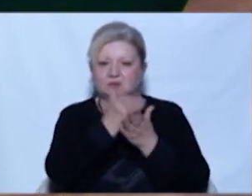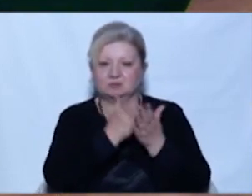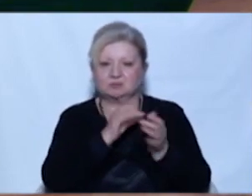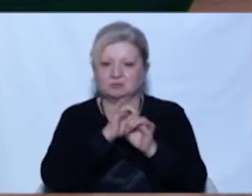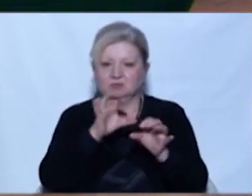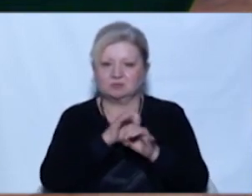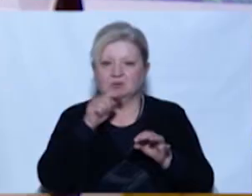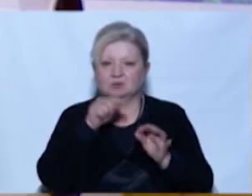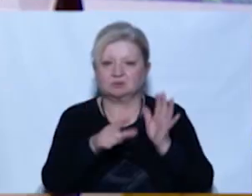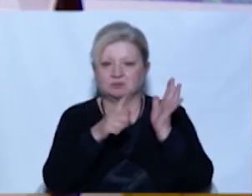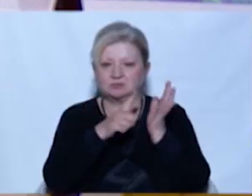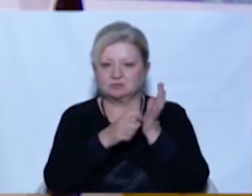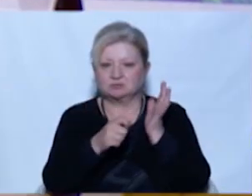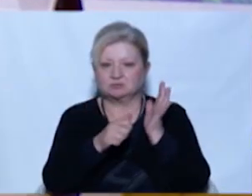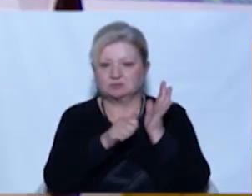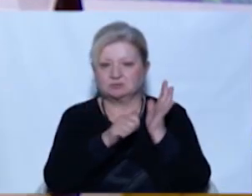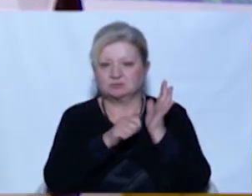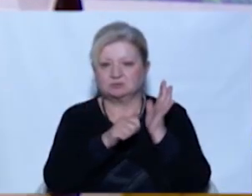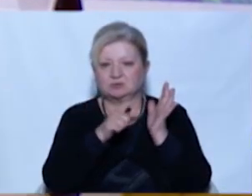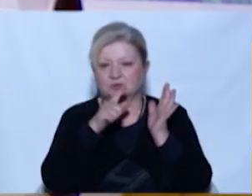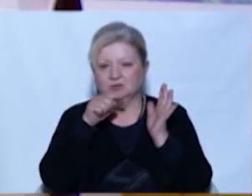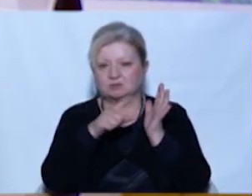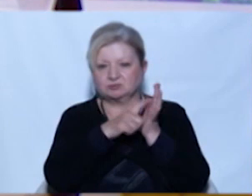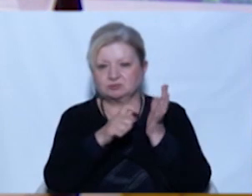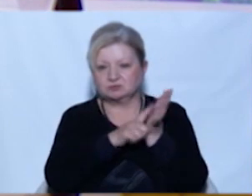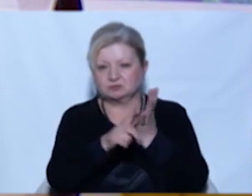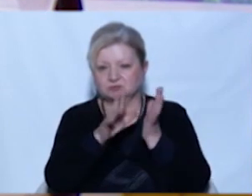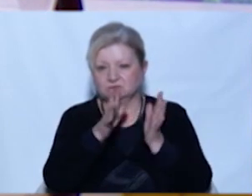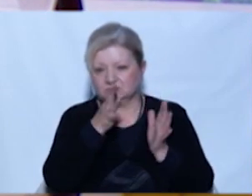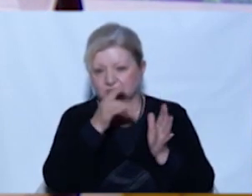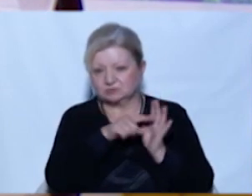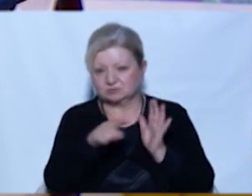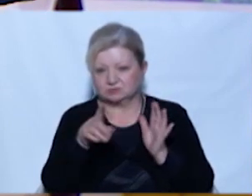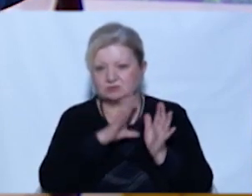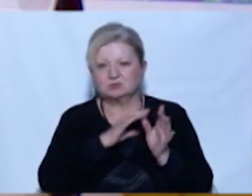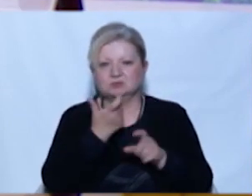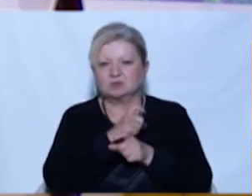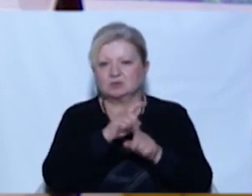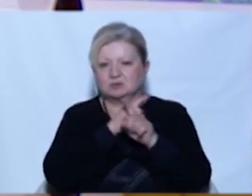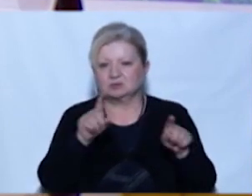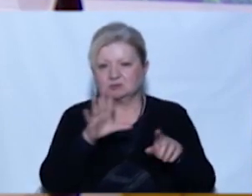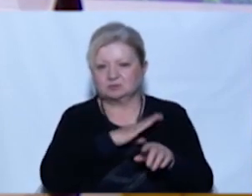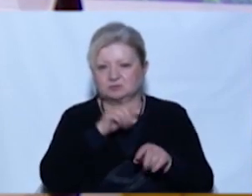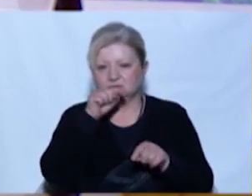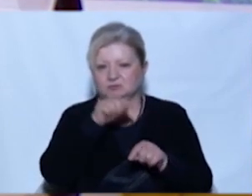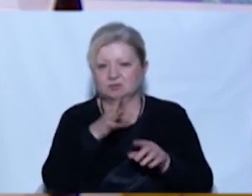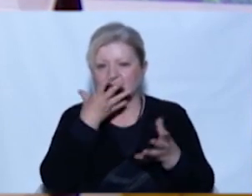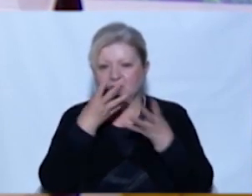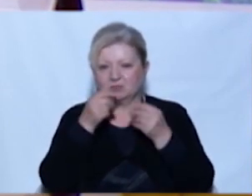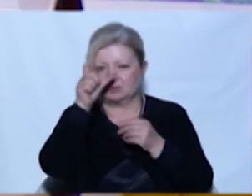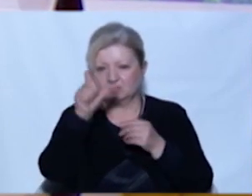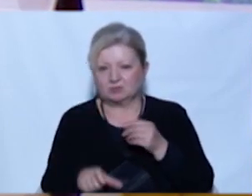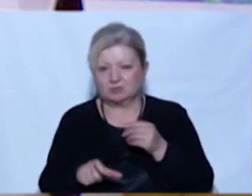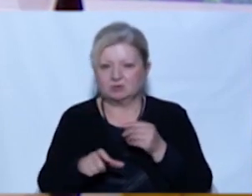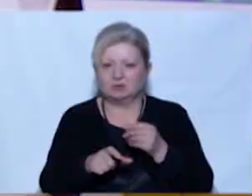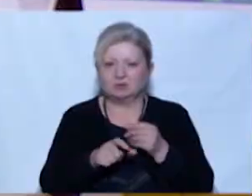rom 1770 cels zalyan utsnauri biografiis avantyuristi